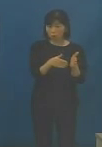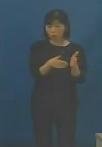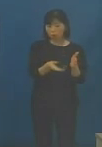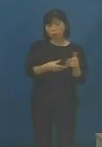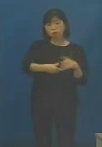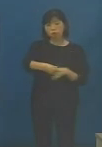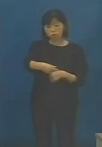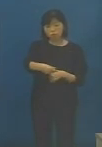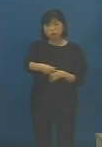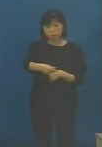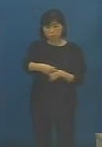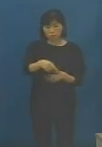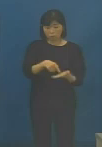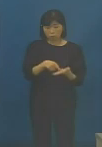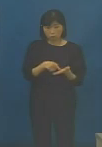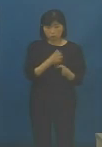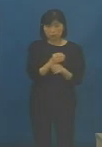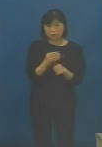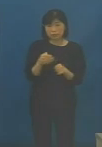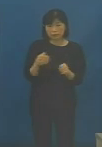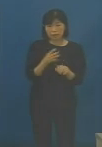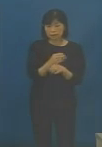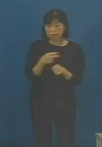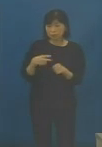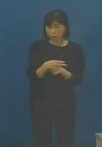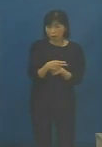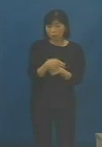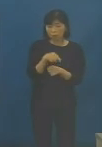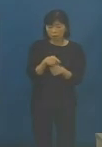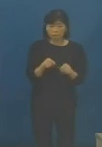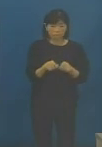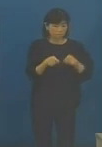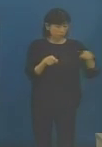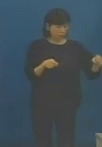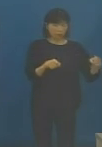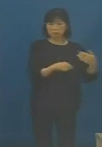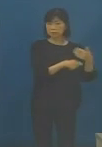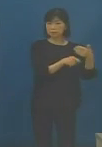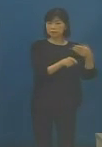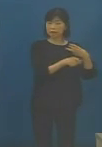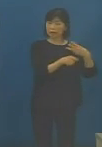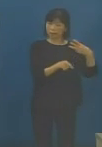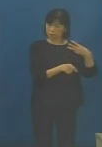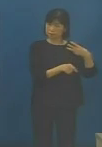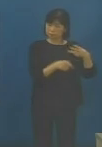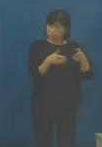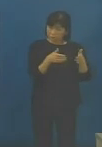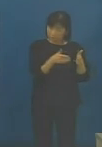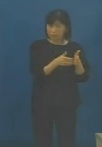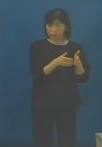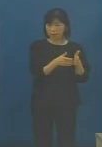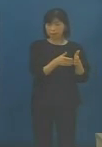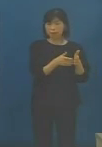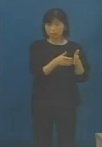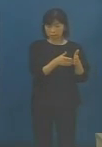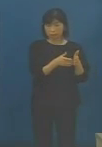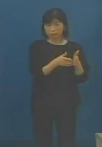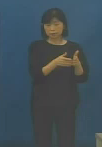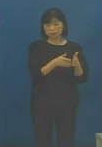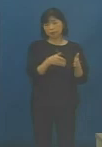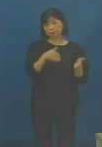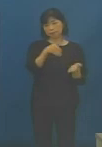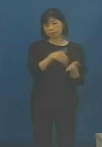し込みの期限を3月末までに延長させていただこうと、年度いっぱいに延長させていただこうと思います